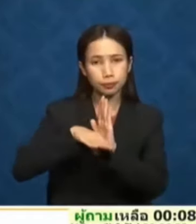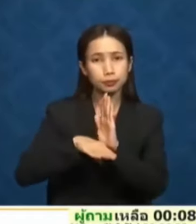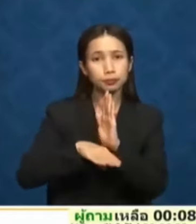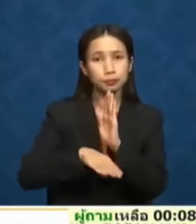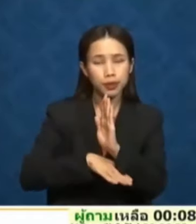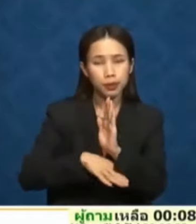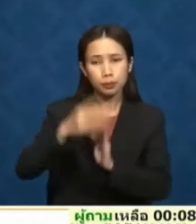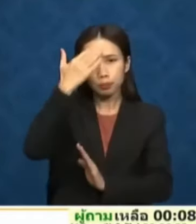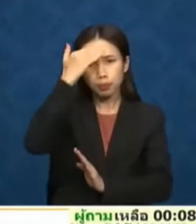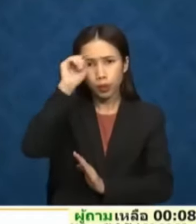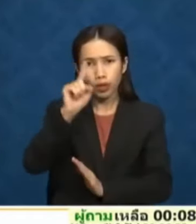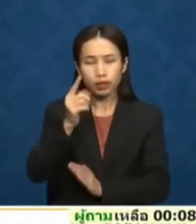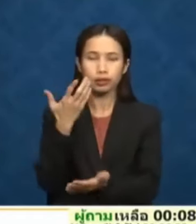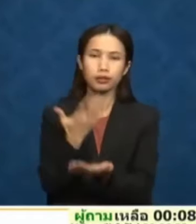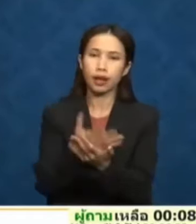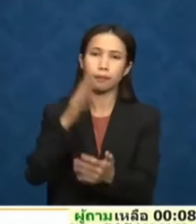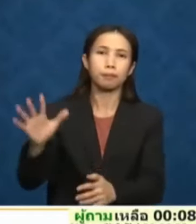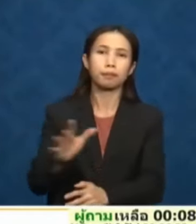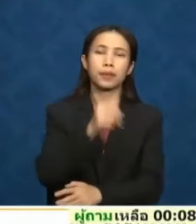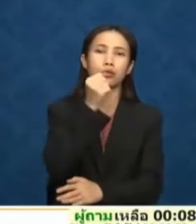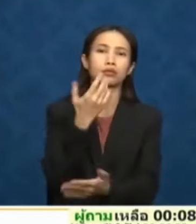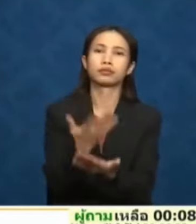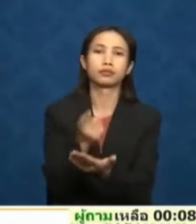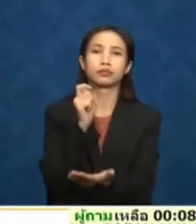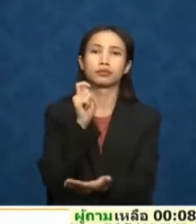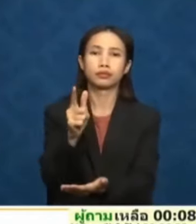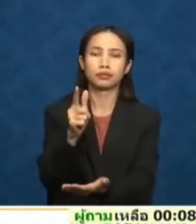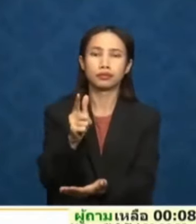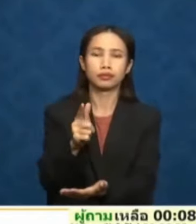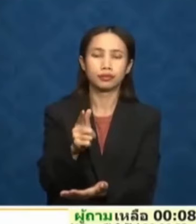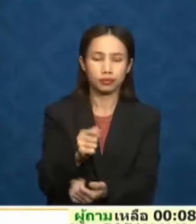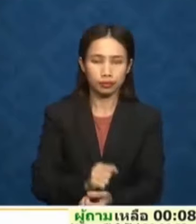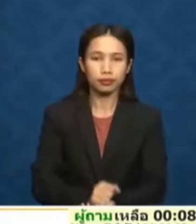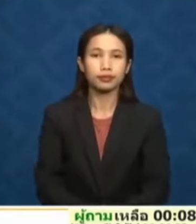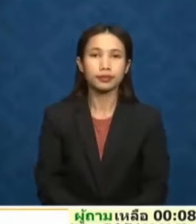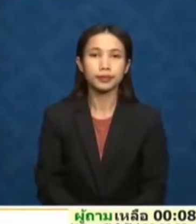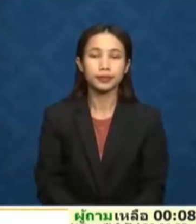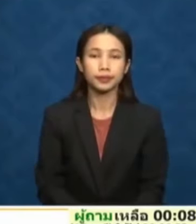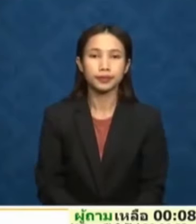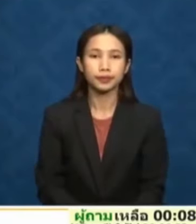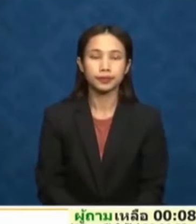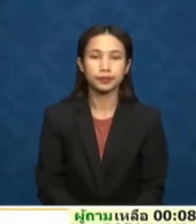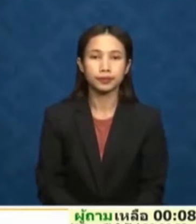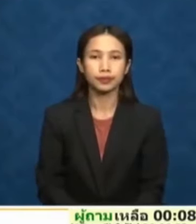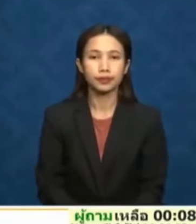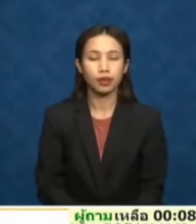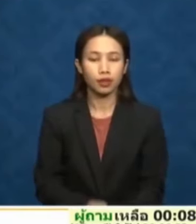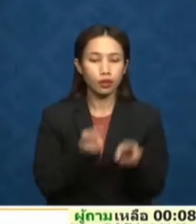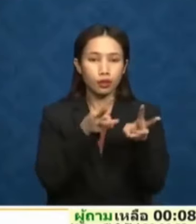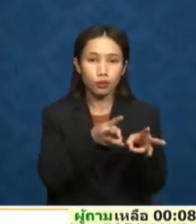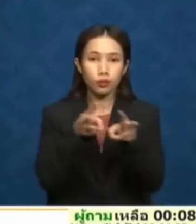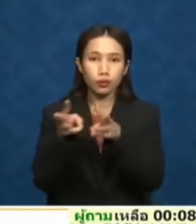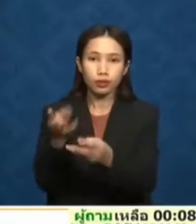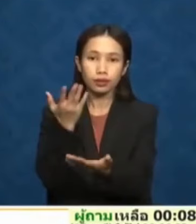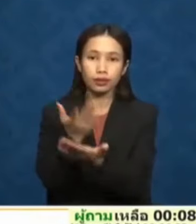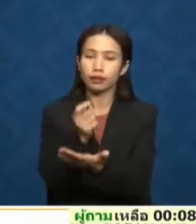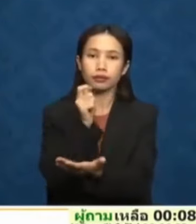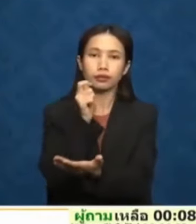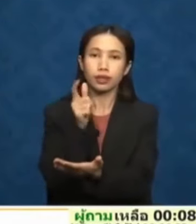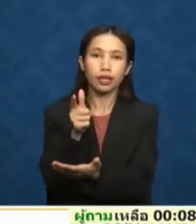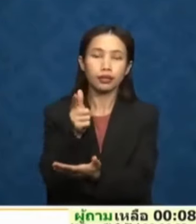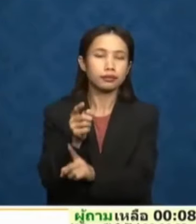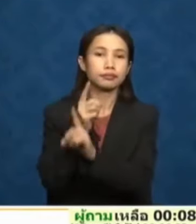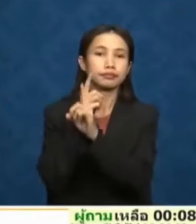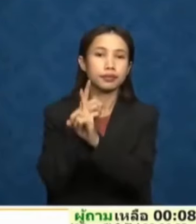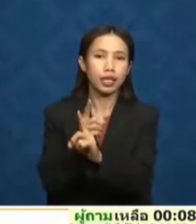ลักษณะเงินเหมาจ่าย 2เรื่องเยเป็นี Scheduleอยู่ครับเพราะฉะนั้นวิธีการจ่ายจะเป็นแบบนั้น